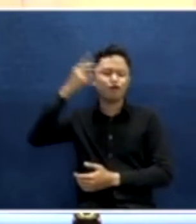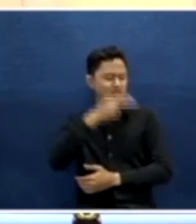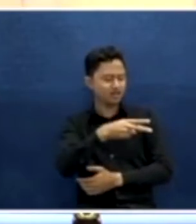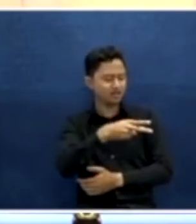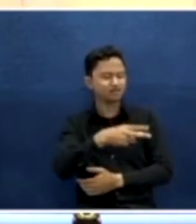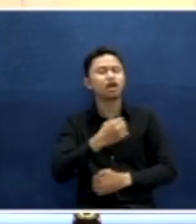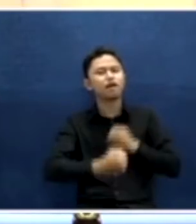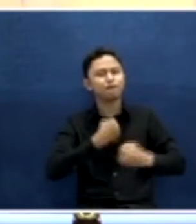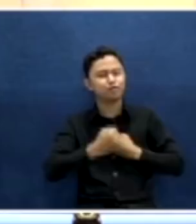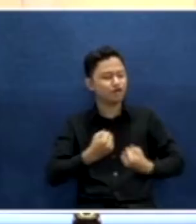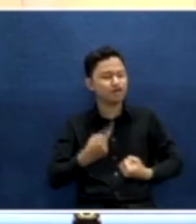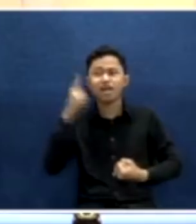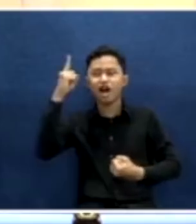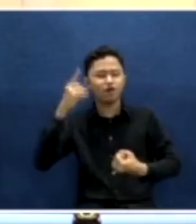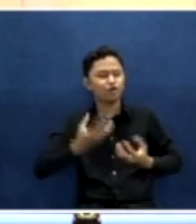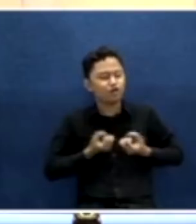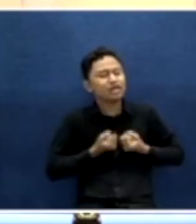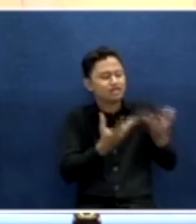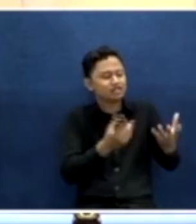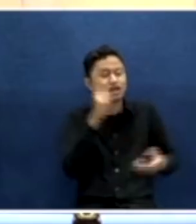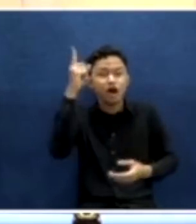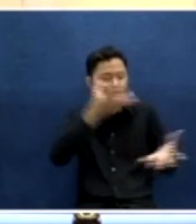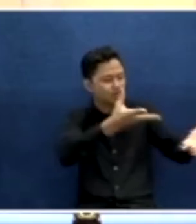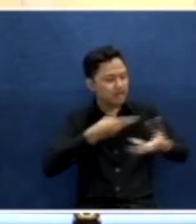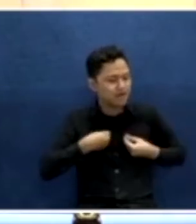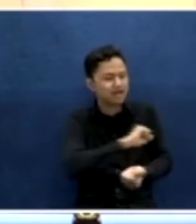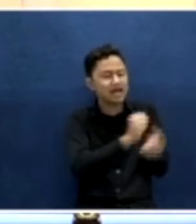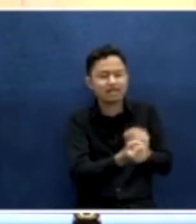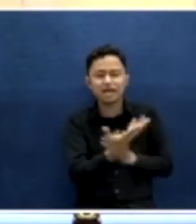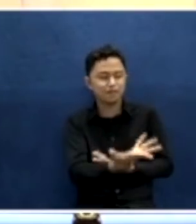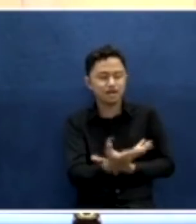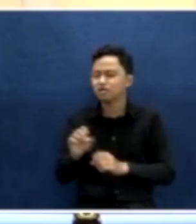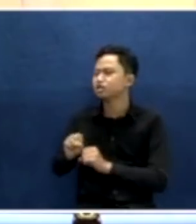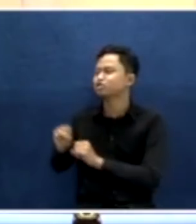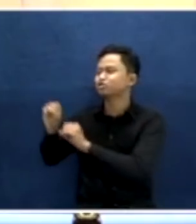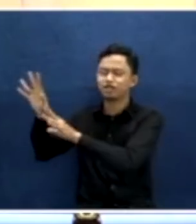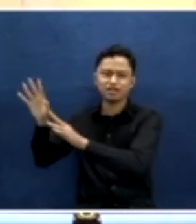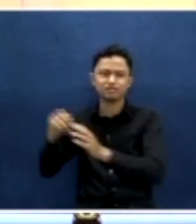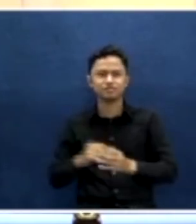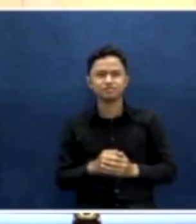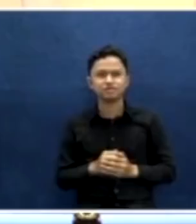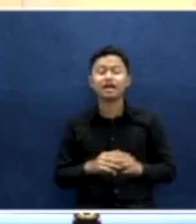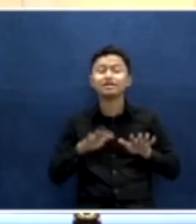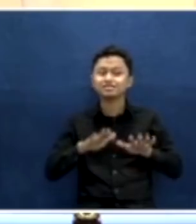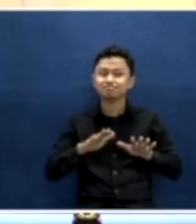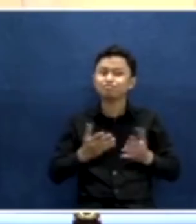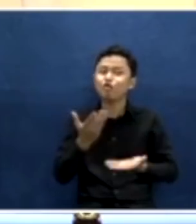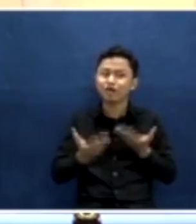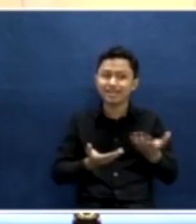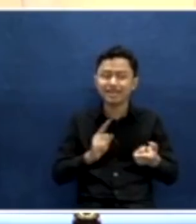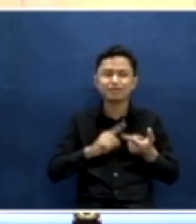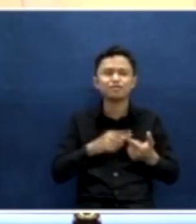dengan perbuatan dia dan langsung mengganjarnya dengan surga kita ini tidak tahu jangan-jangan kita ini hajinya dua kali belum